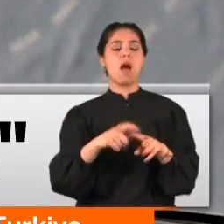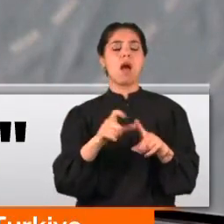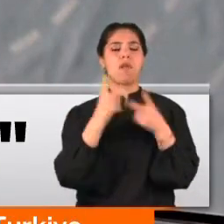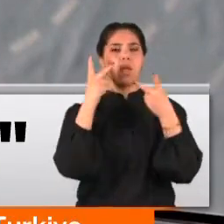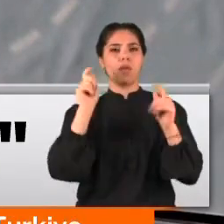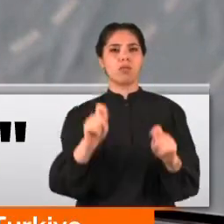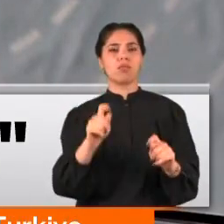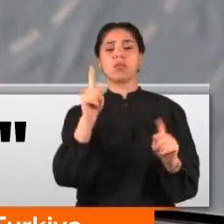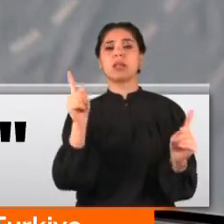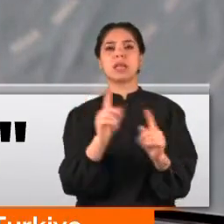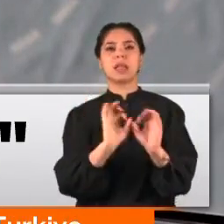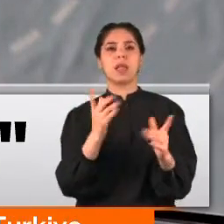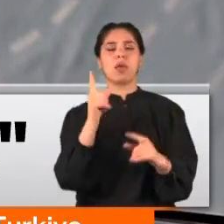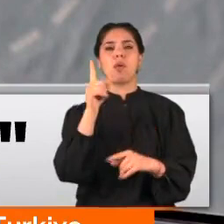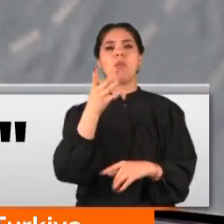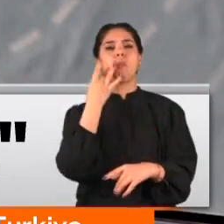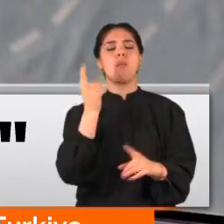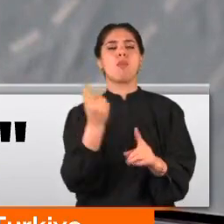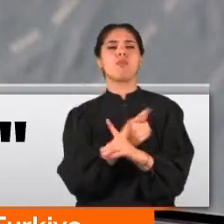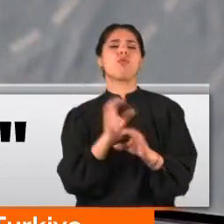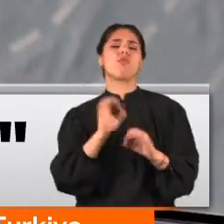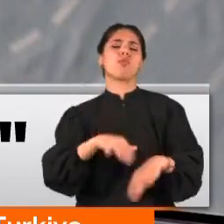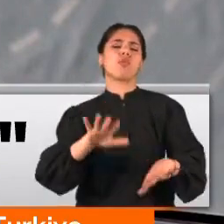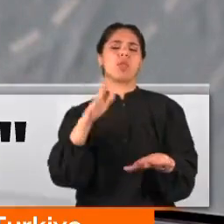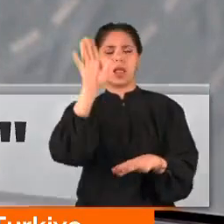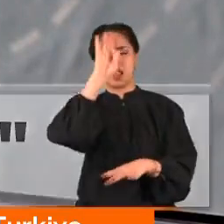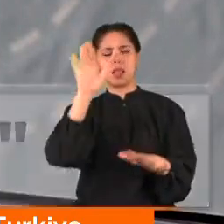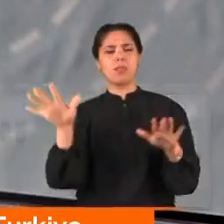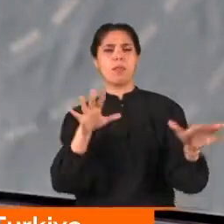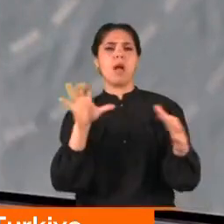bu konuyla ilgili. Özeti şu: böyle bir şey mümkün değil diyor o açıklama.